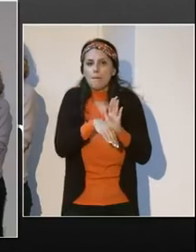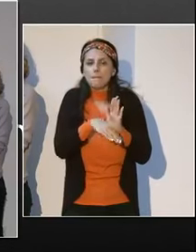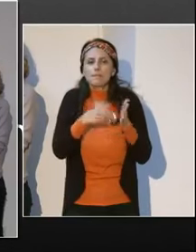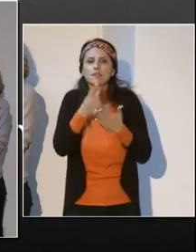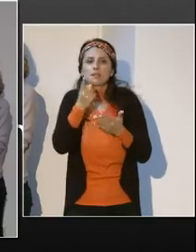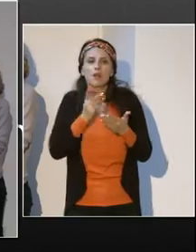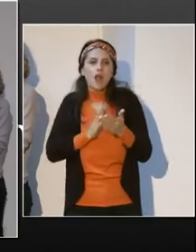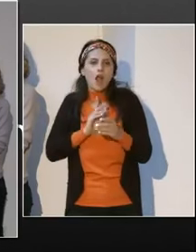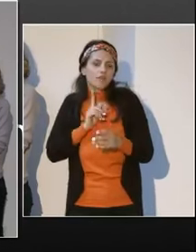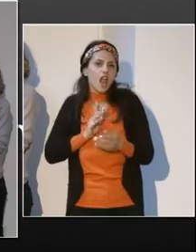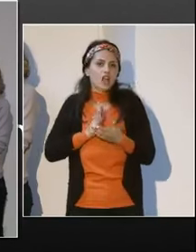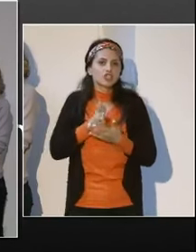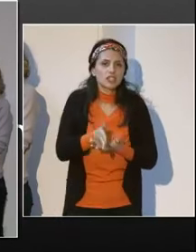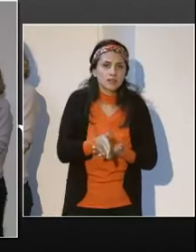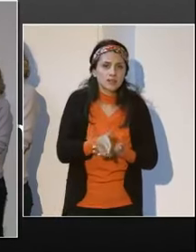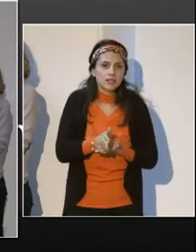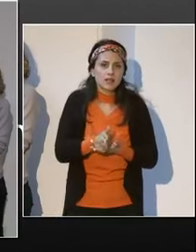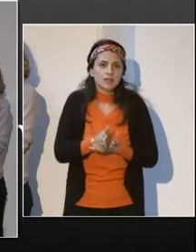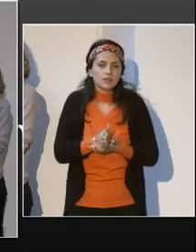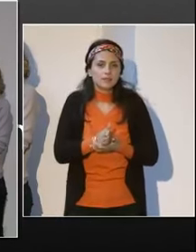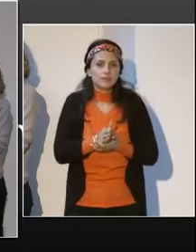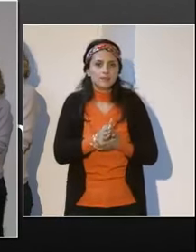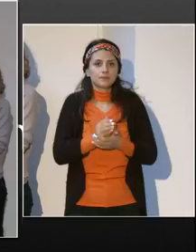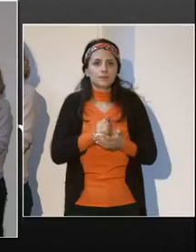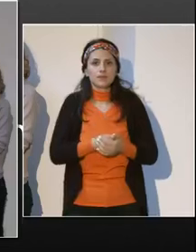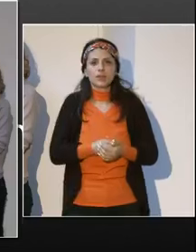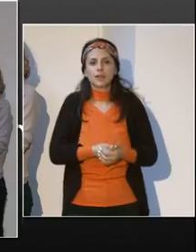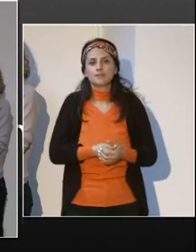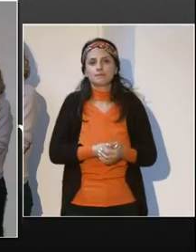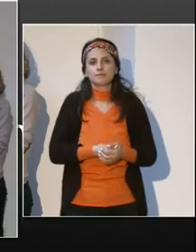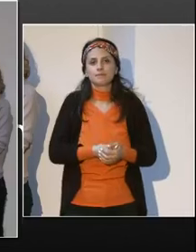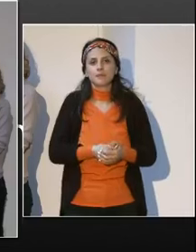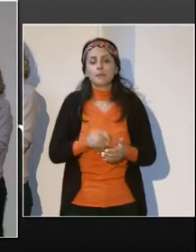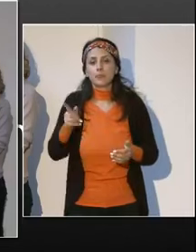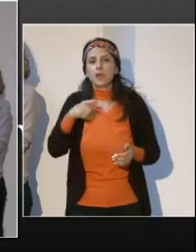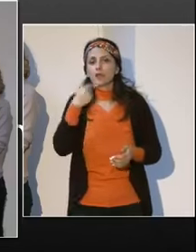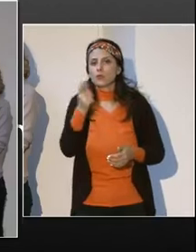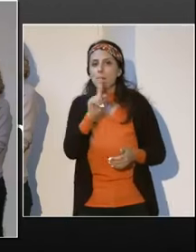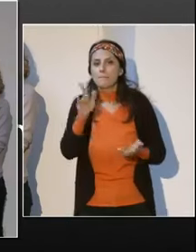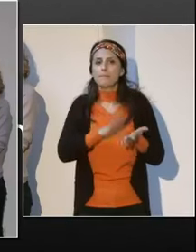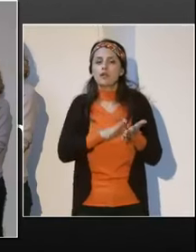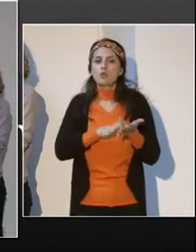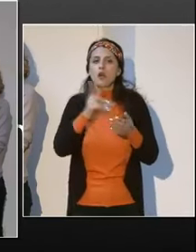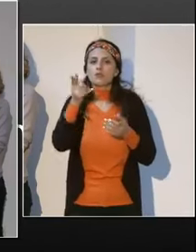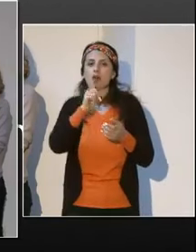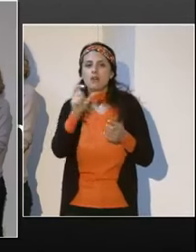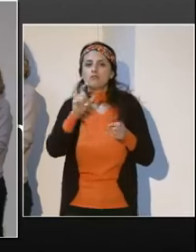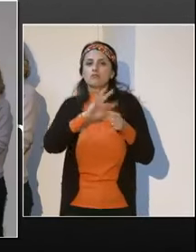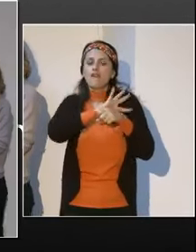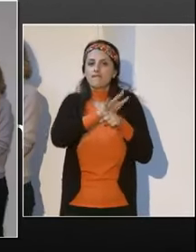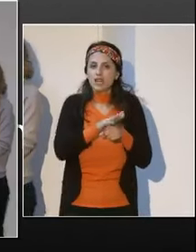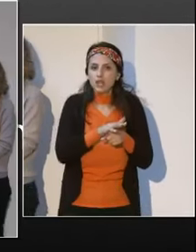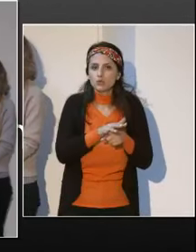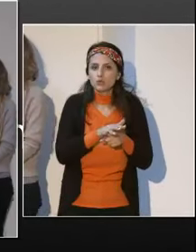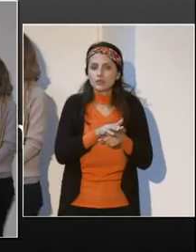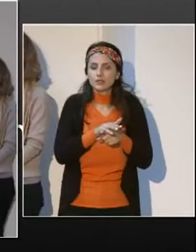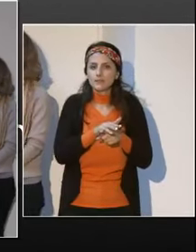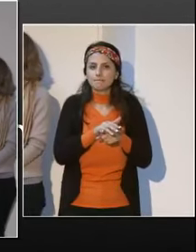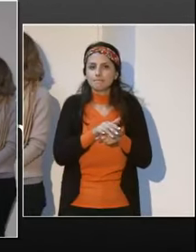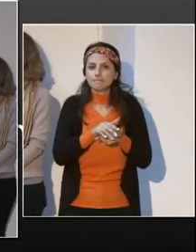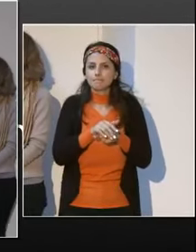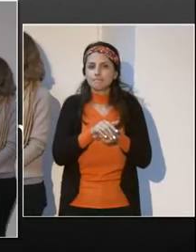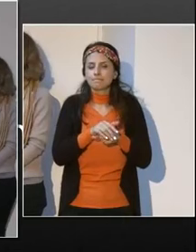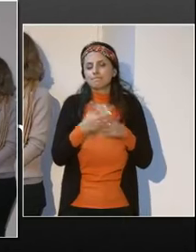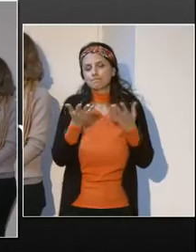va spun ca in ciuda in ciuda epidemiei si a tuturor a contextelor acesta